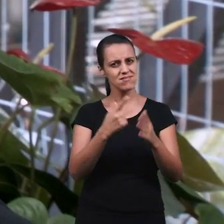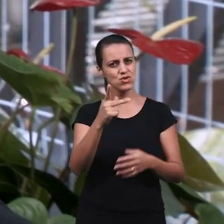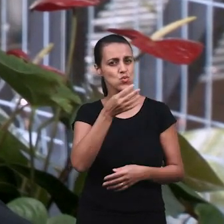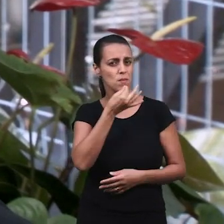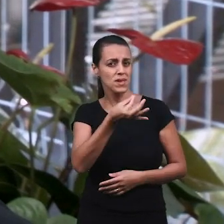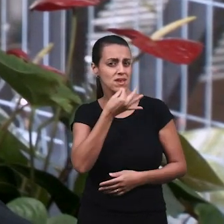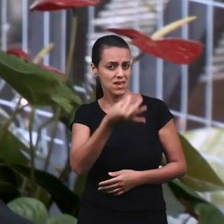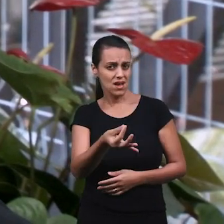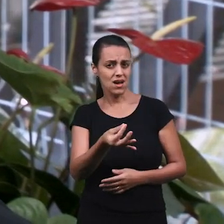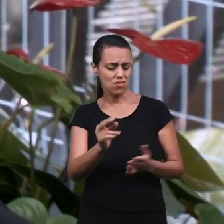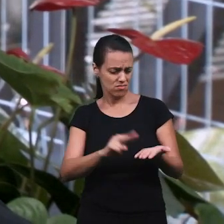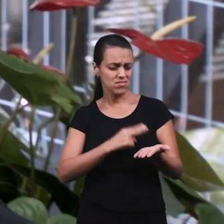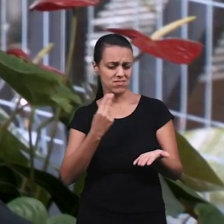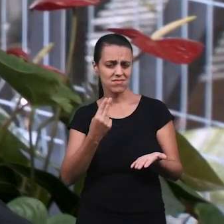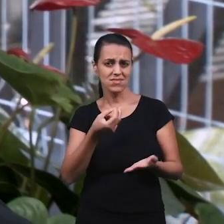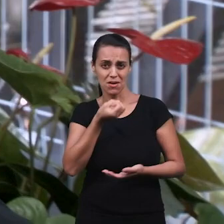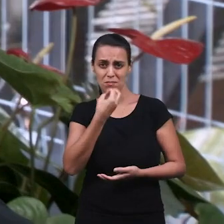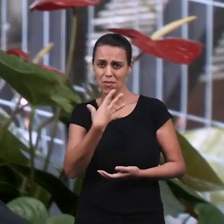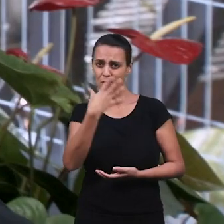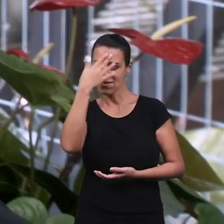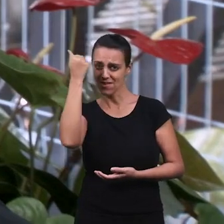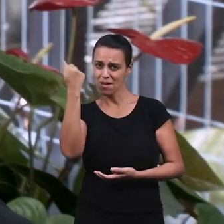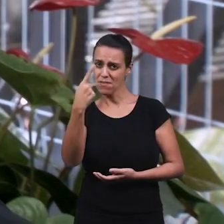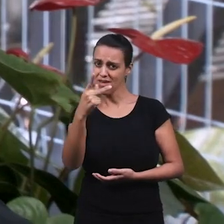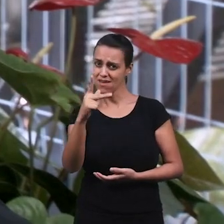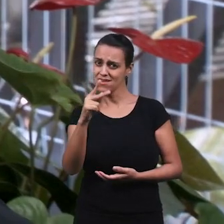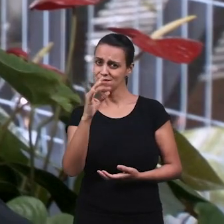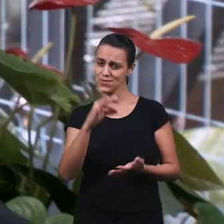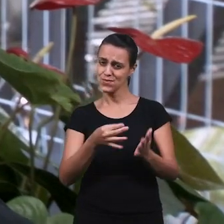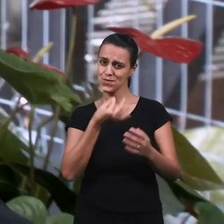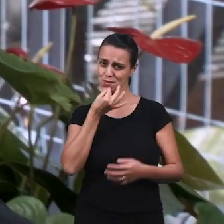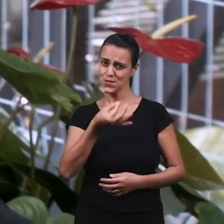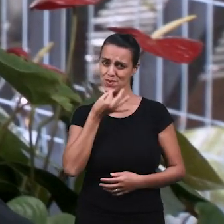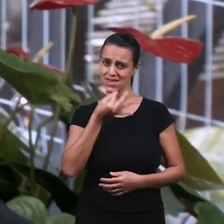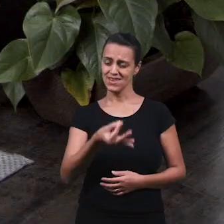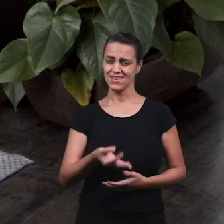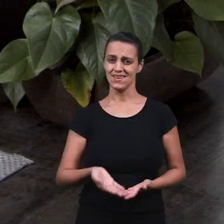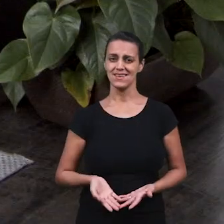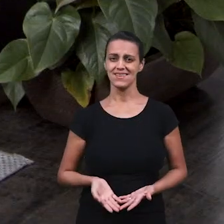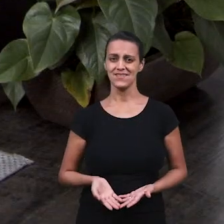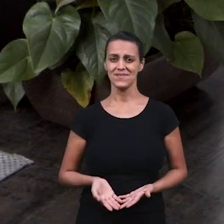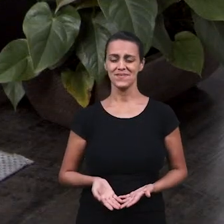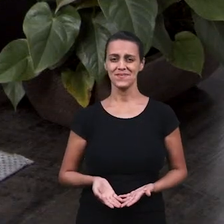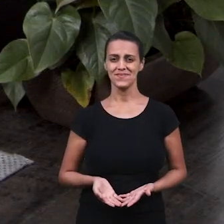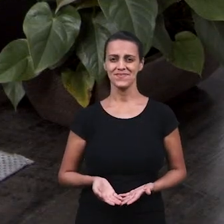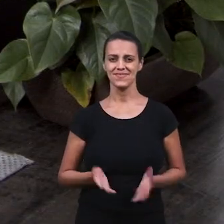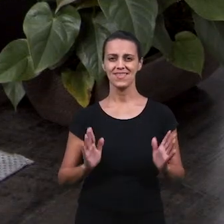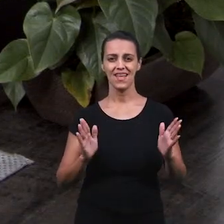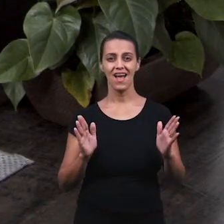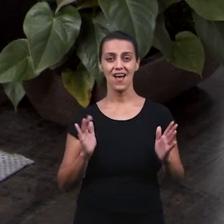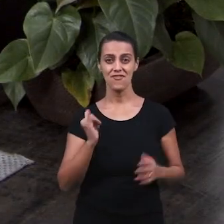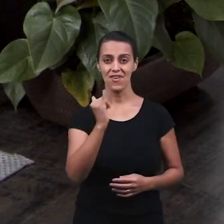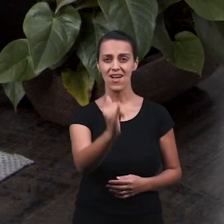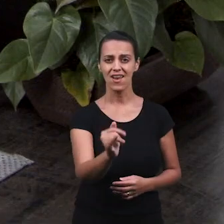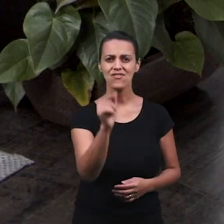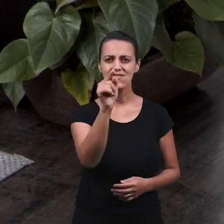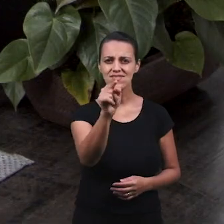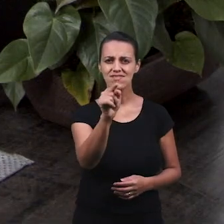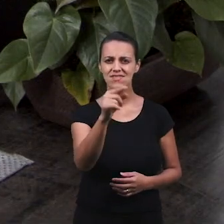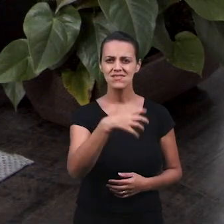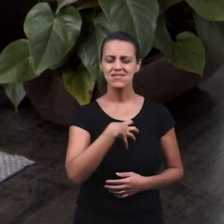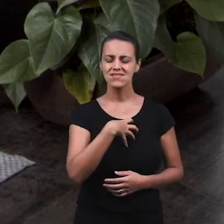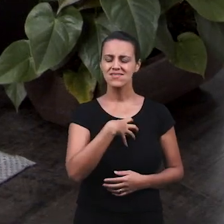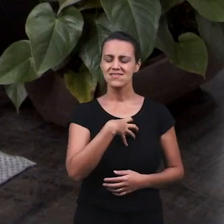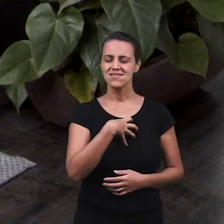programmation. Donnez vos suggestions, vos expériences. Ce sera très bien d'avoir votre opinion. Maintenant, je